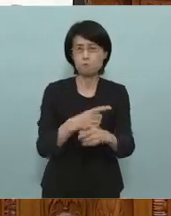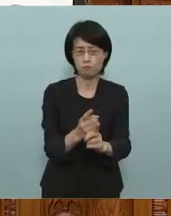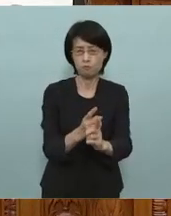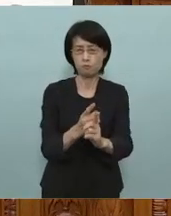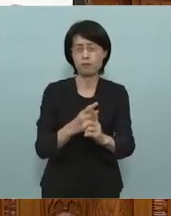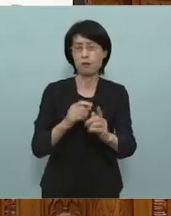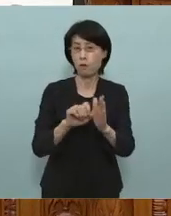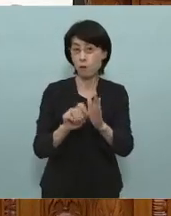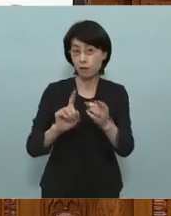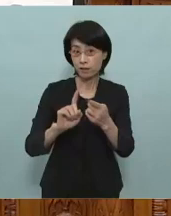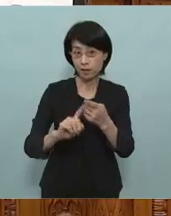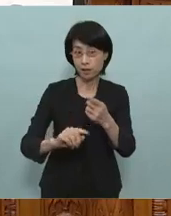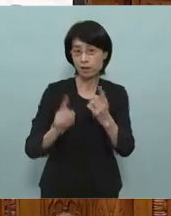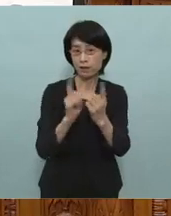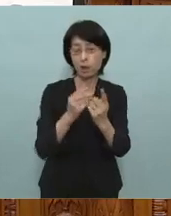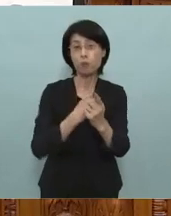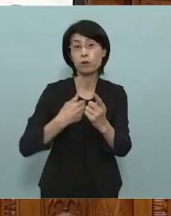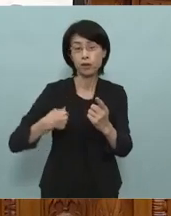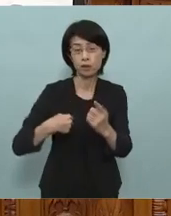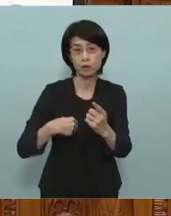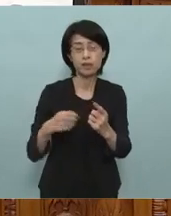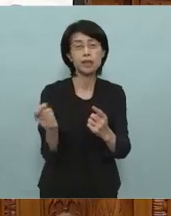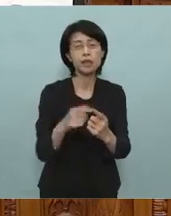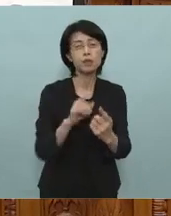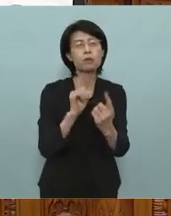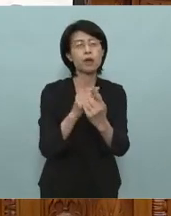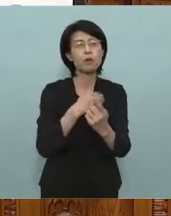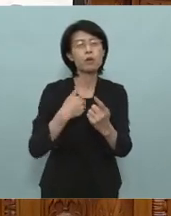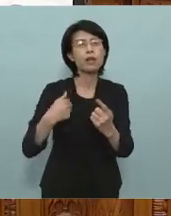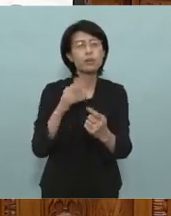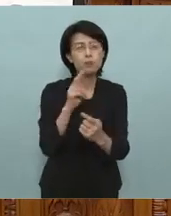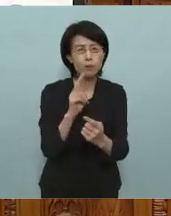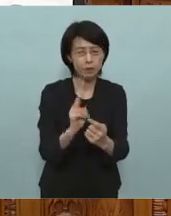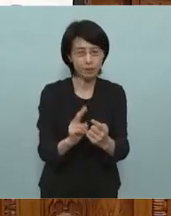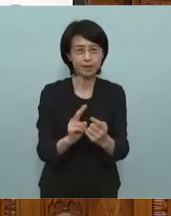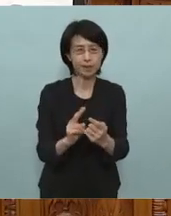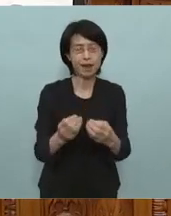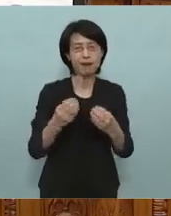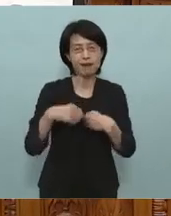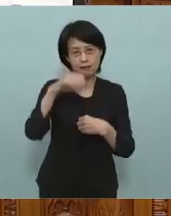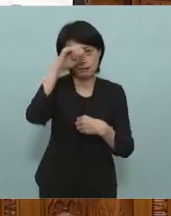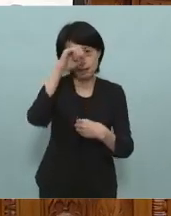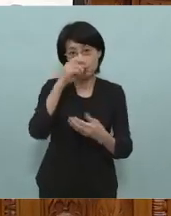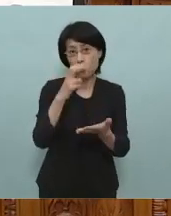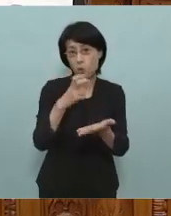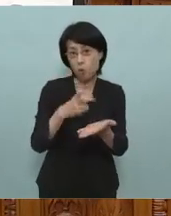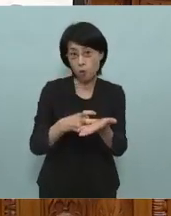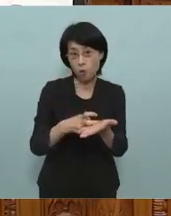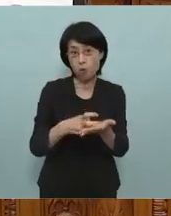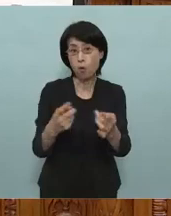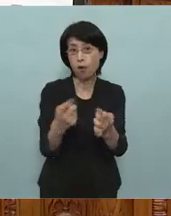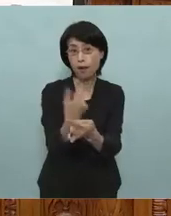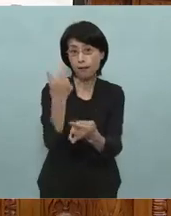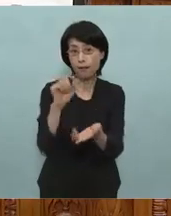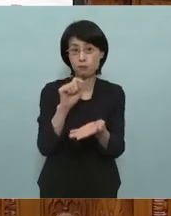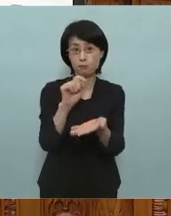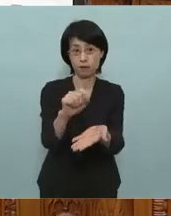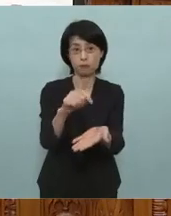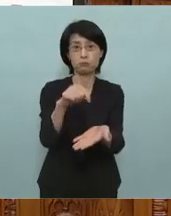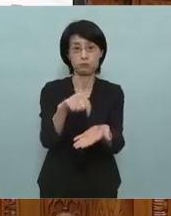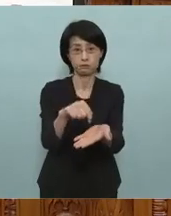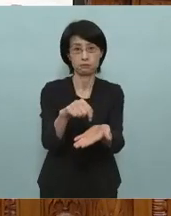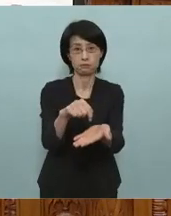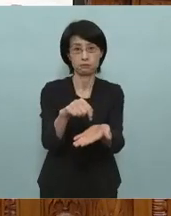な緊急事態が可能となるよう感染症法等の改正案を提出いたします